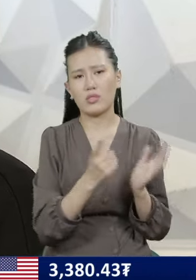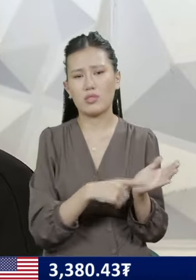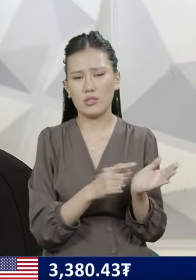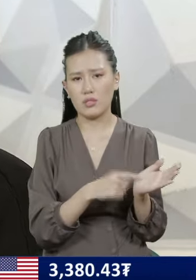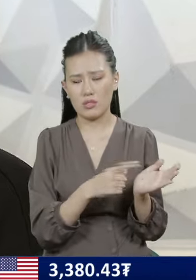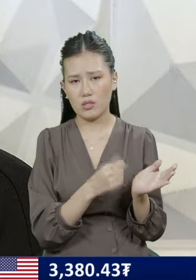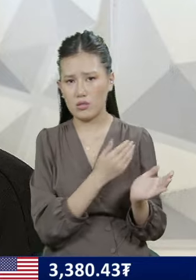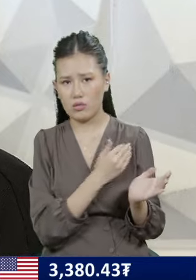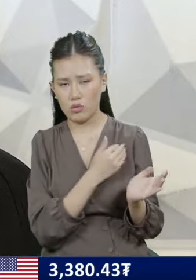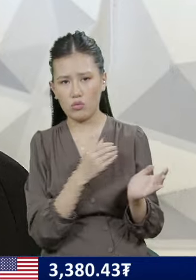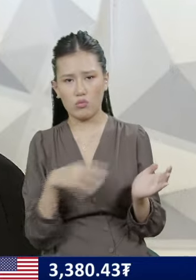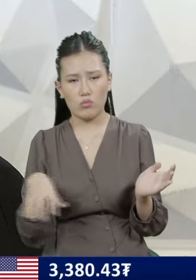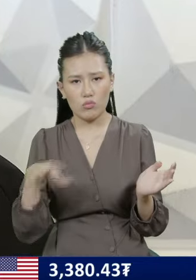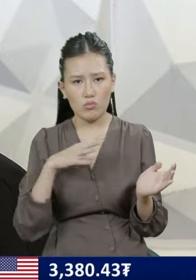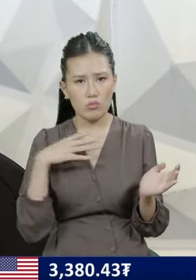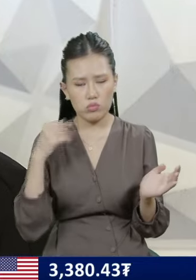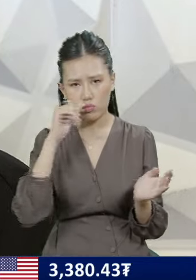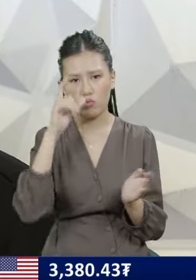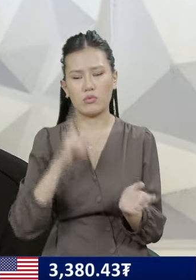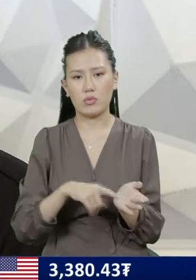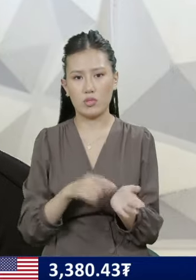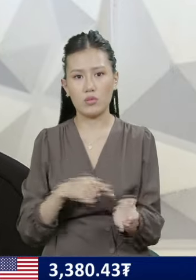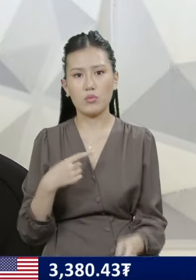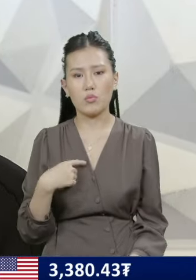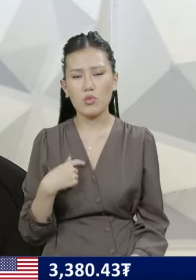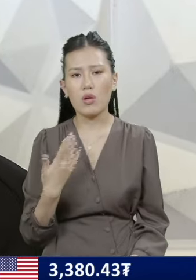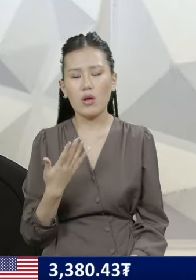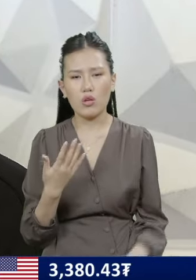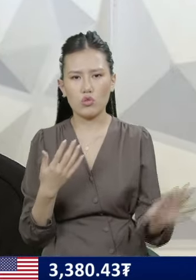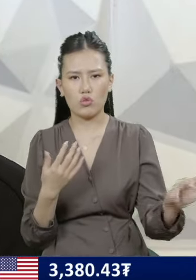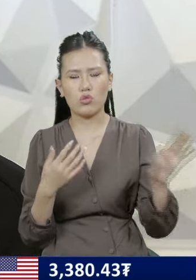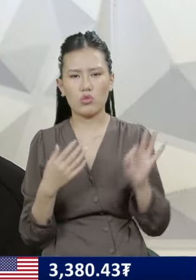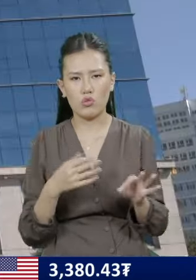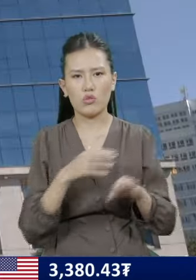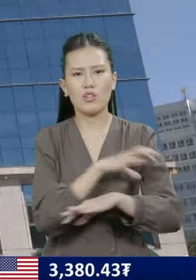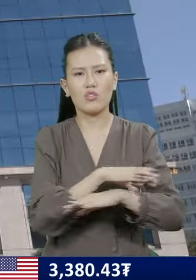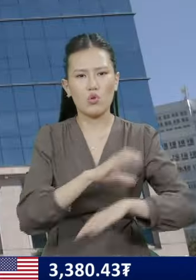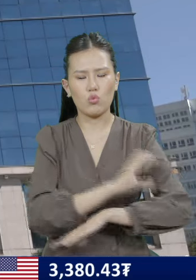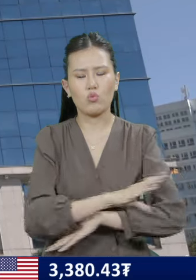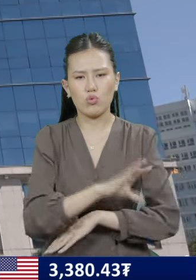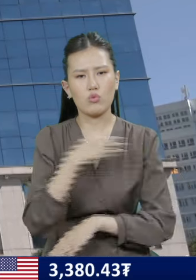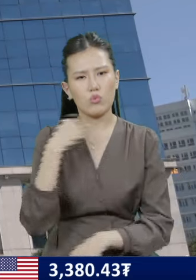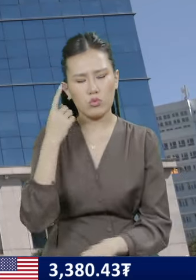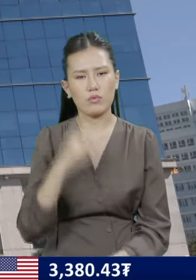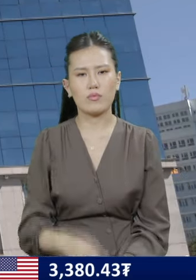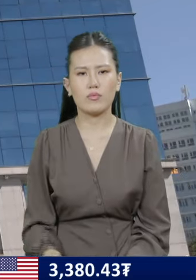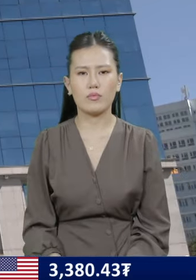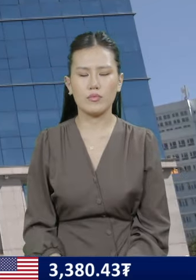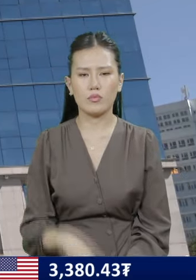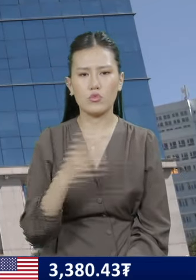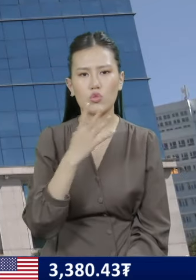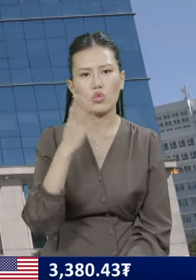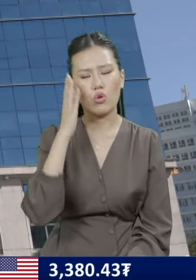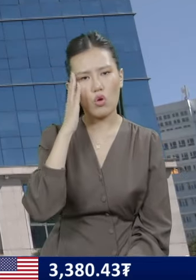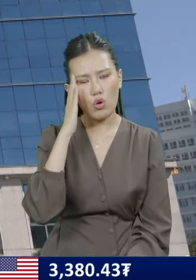интервенц гэж харж байгаа байхгүй. Тэгэхээр миний сонголт бол мэдээж хэрэг хотын захын дүүргийн сургууль байна л гэж бодож байгаа. Нэг талаас нь харвал 45